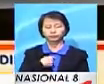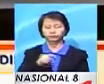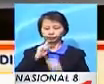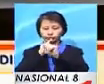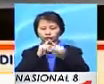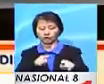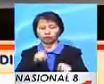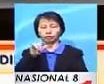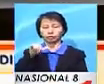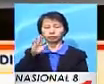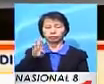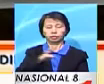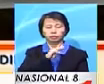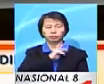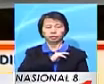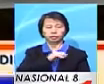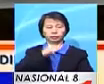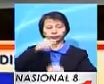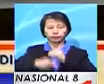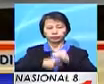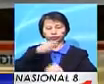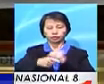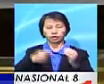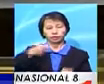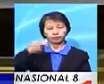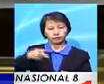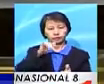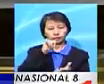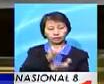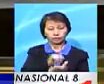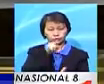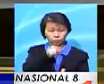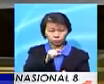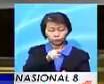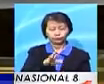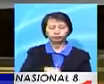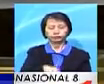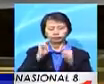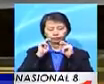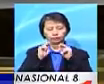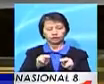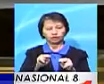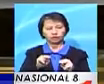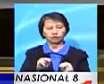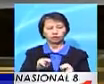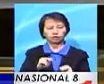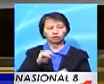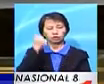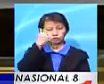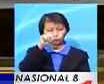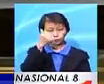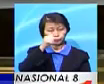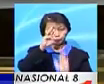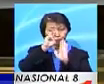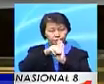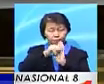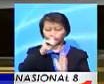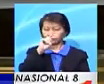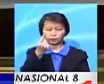Berhormat Menteri yang berhubung dengan perkara yang dibangkitkan tersebut dihadkan kepada 10 minit